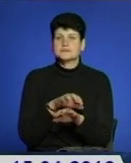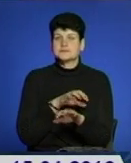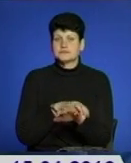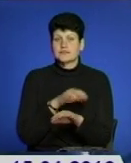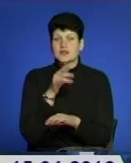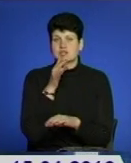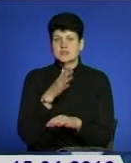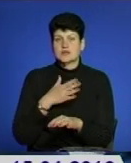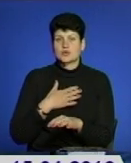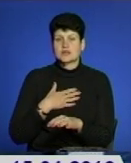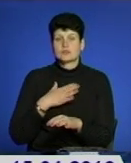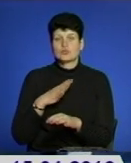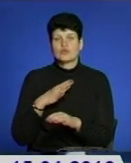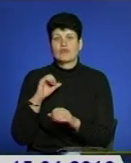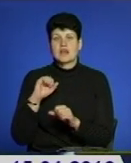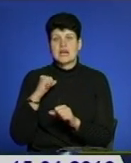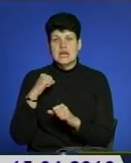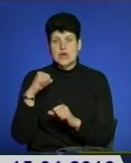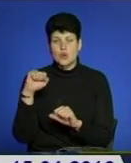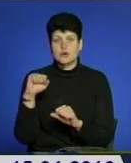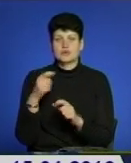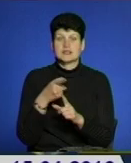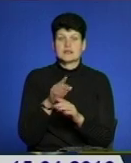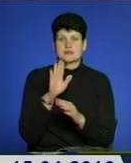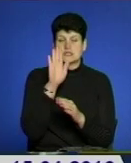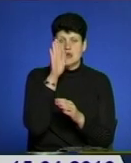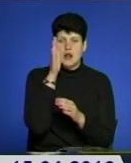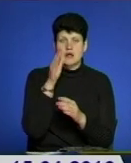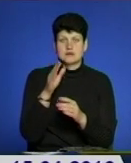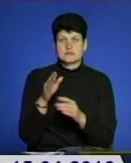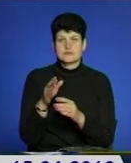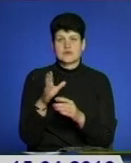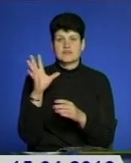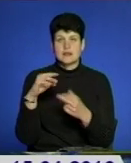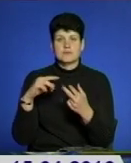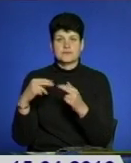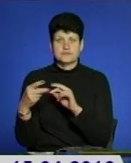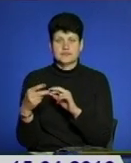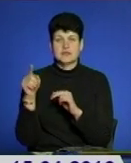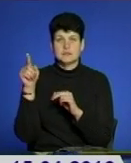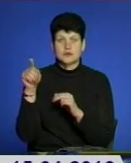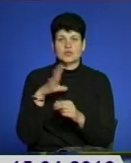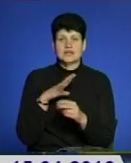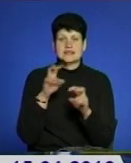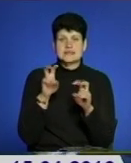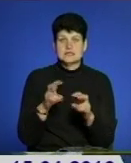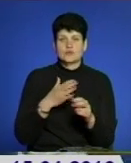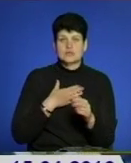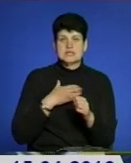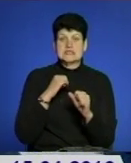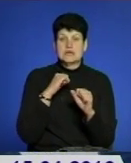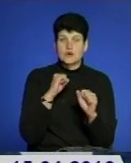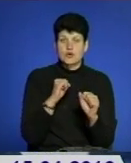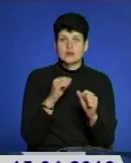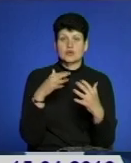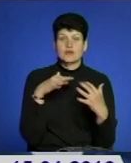дідів був героєм, другий – зрадником. Сьогодні знову у нас один дід – герой, а другий – зрадник. Тільки все помінялося. Тепер той дід, який сидів у нас героя, той,